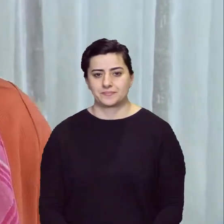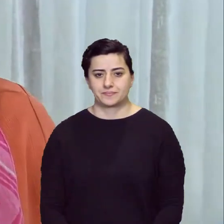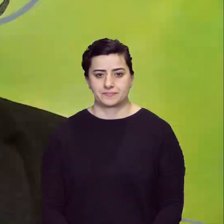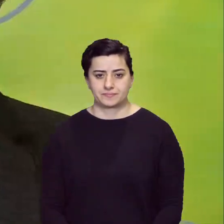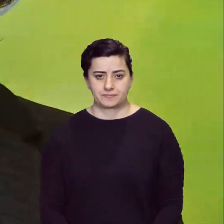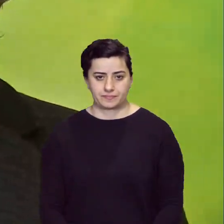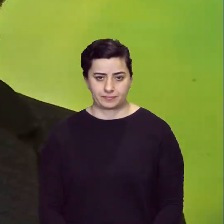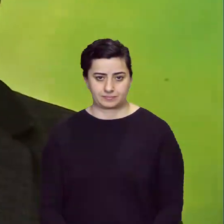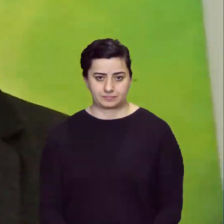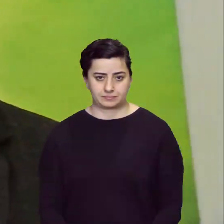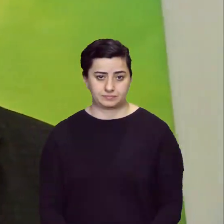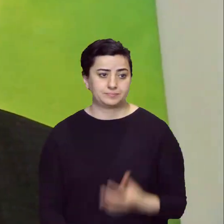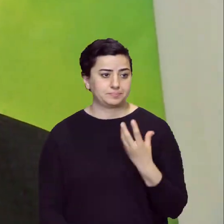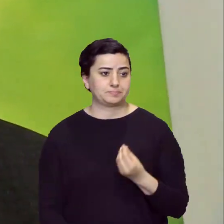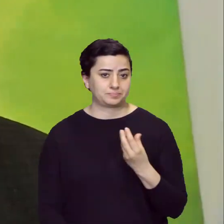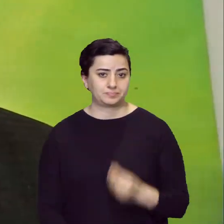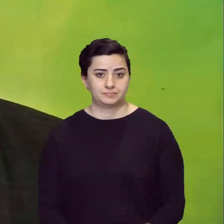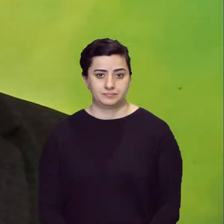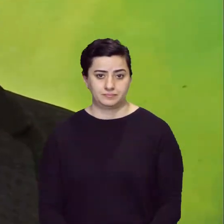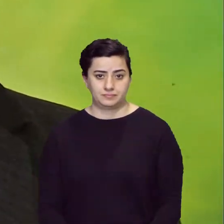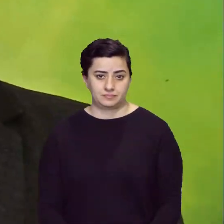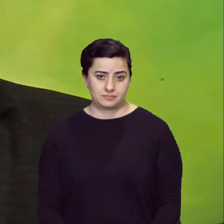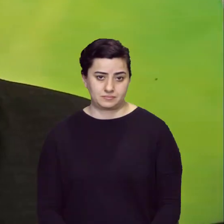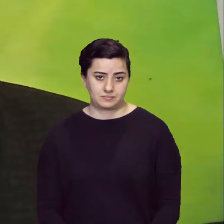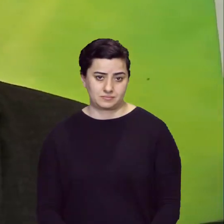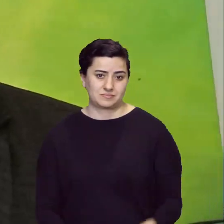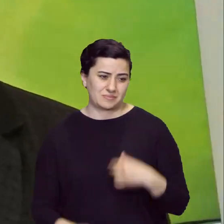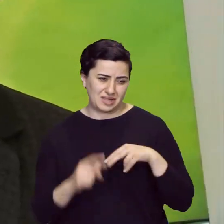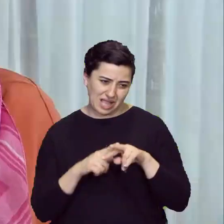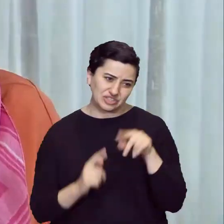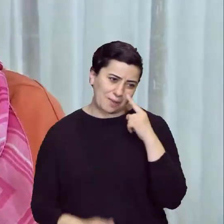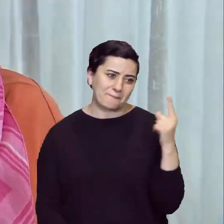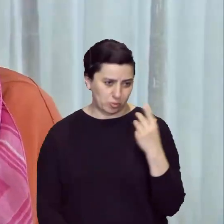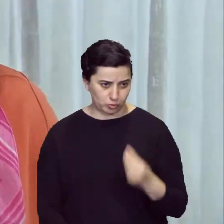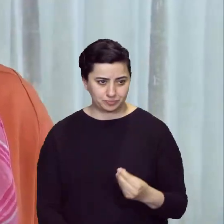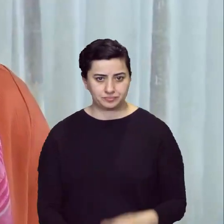Nihat'cığım. Hı hı. Ben bir Ayşe'ye bakayım.